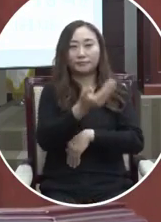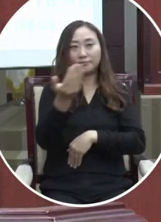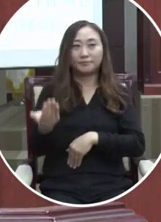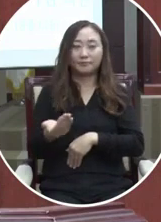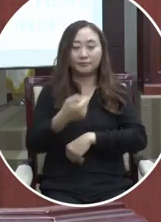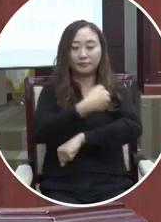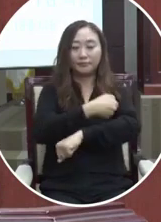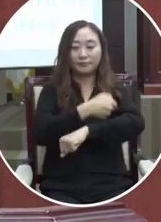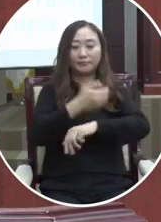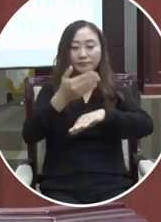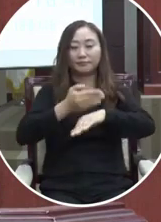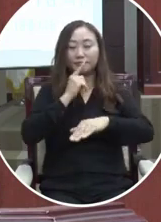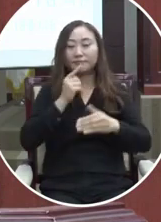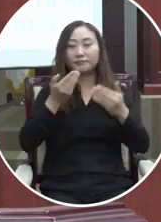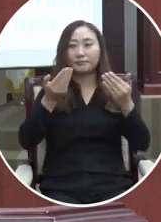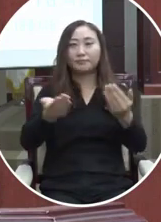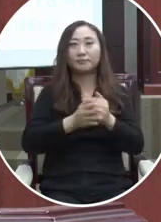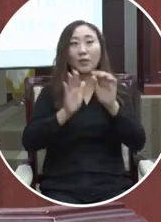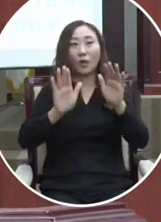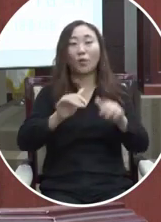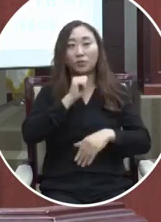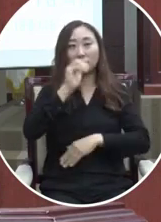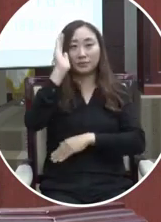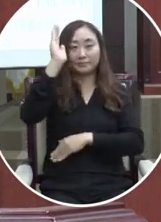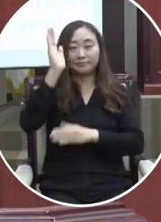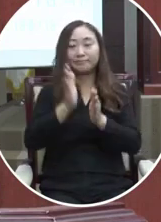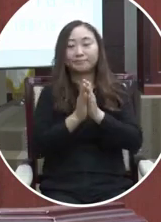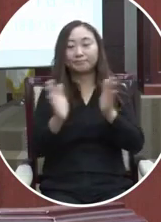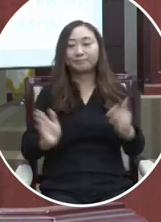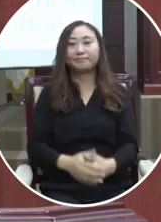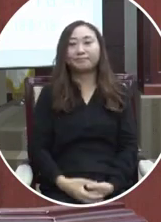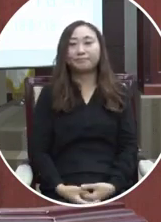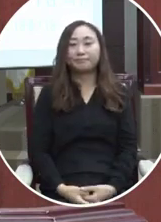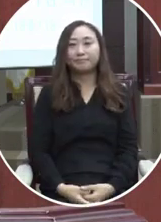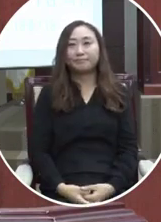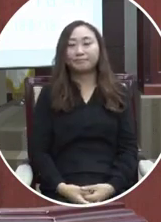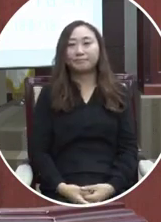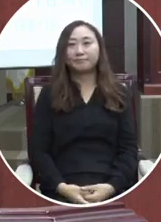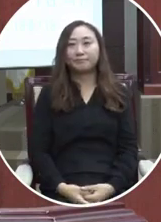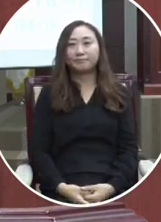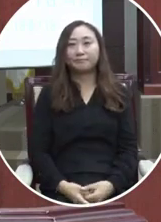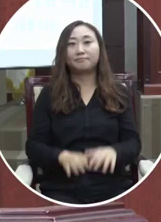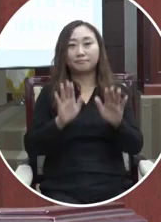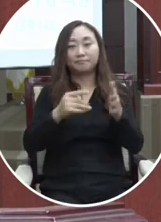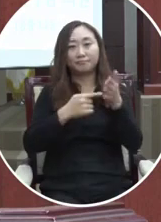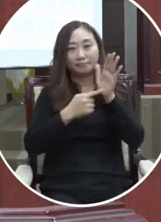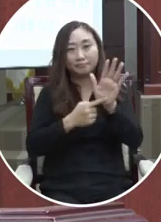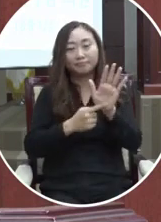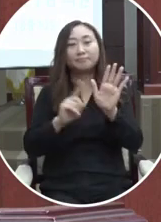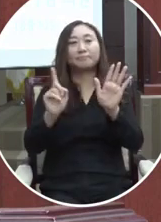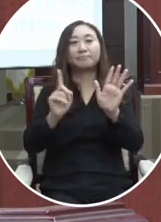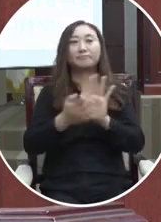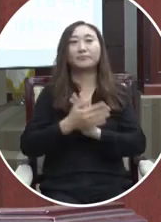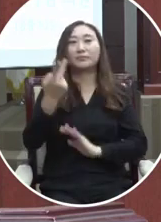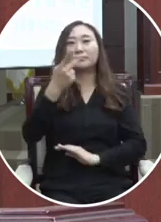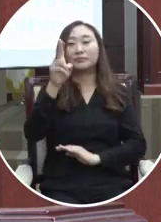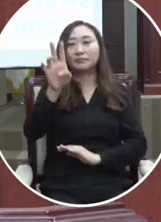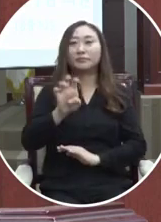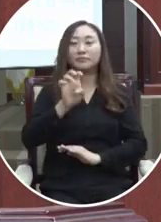관계자 여러분들의 노고에 감사드리며 오늘 5분 자유 발언 시작하겠습니다 오늘 발언은